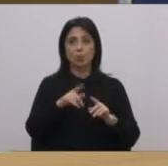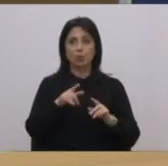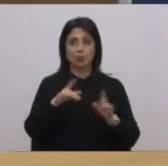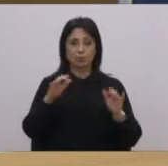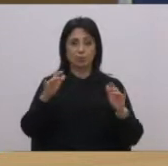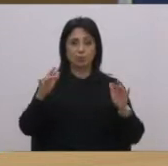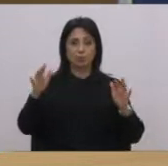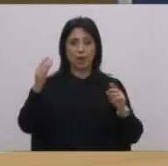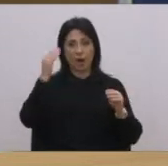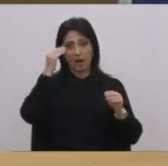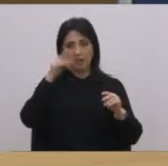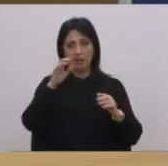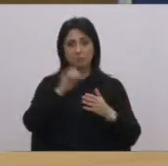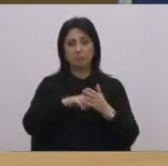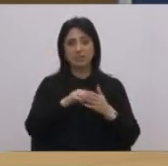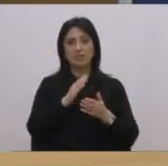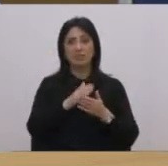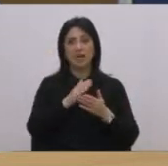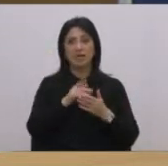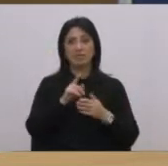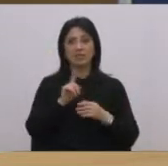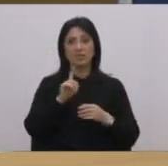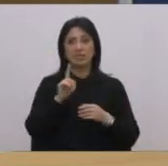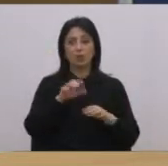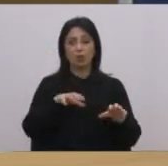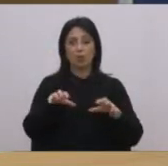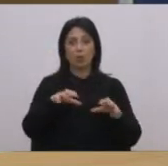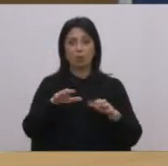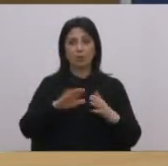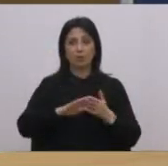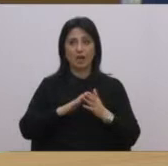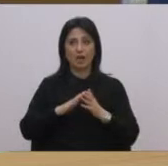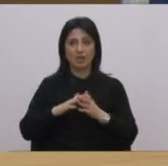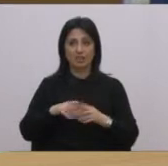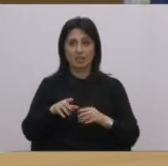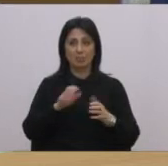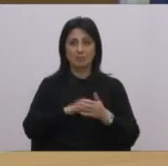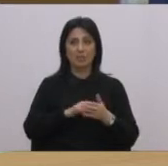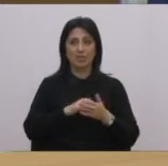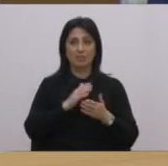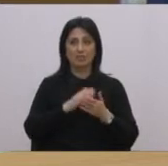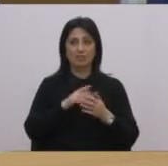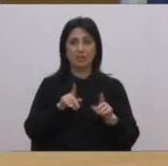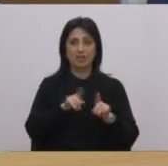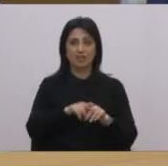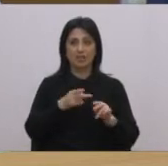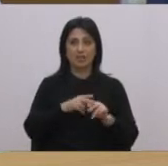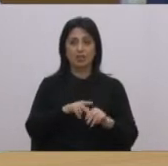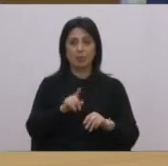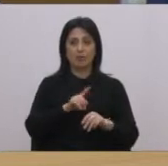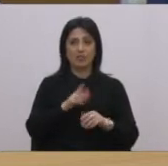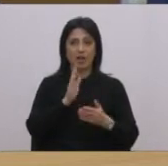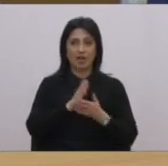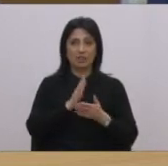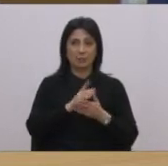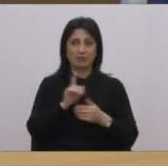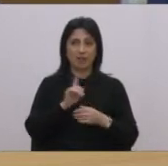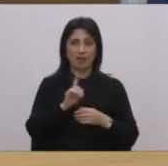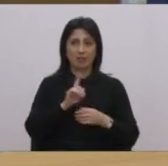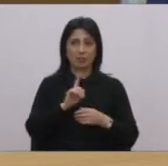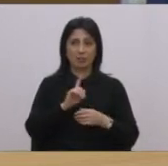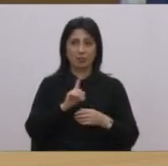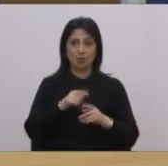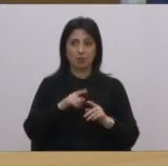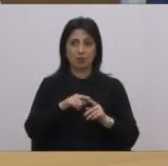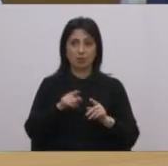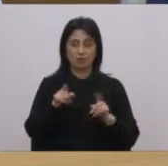აშკარად აზრი რომ მიზეზი არის რაღაც კორუფციული გარიგებები და მიზეზი არის ასევე ის, რომ არსებობს რაღაც